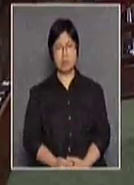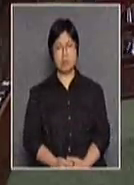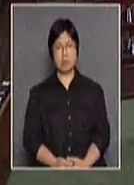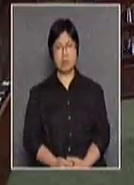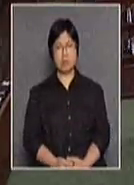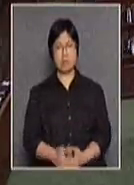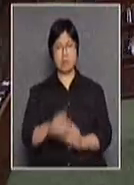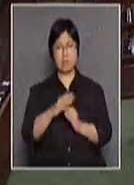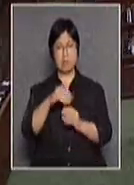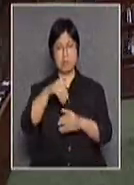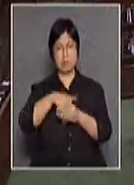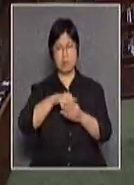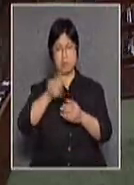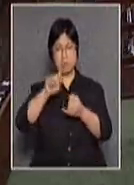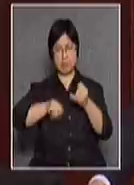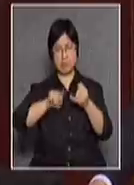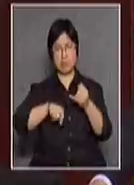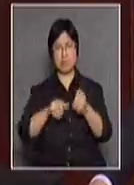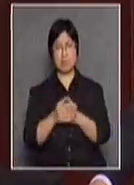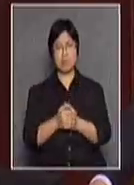停止表決，顯示結果。